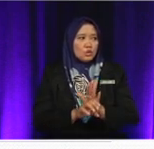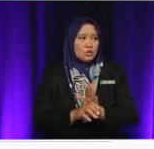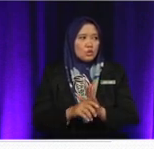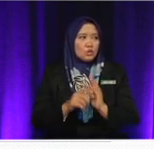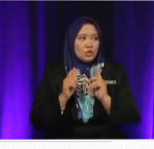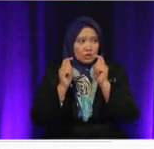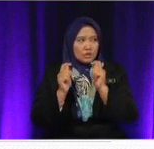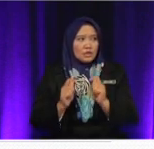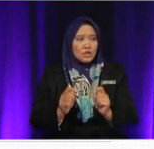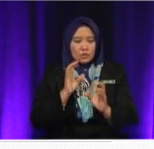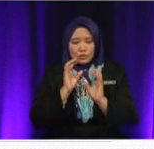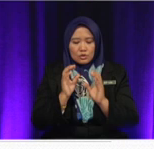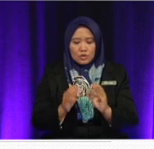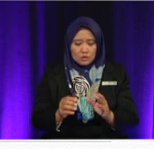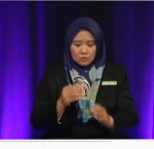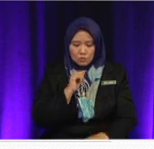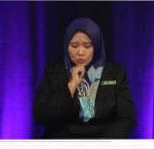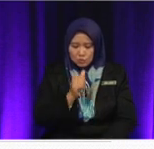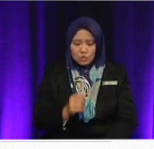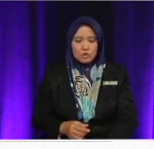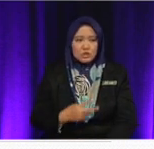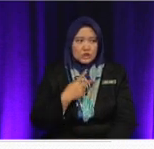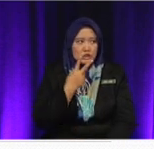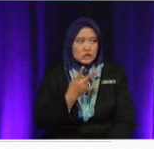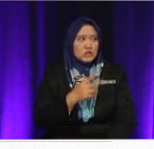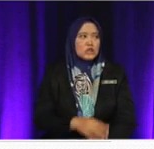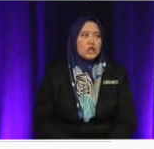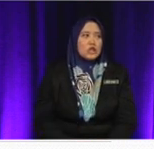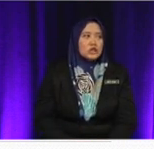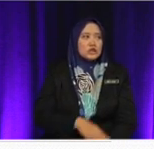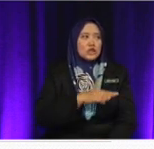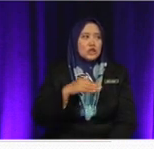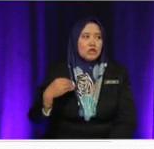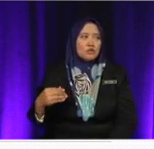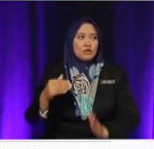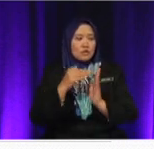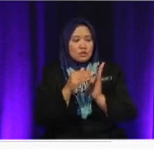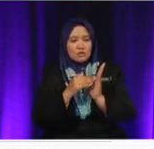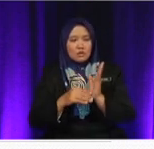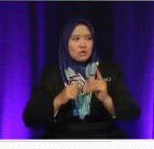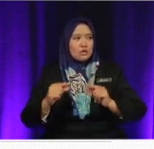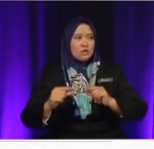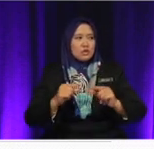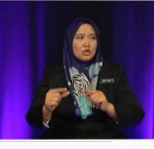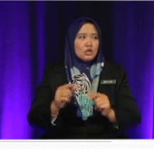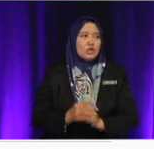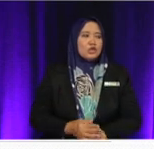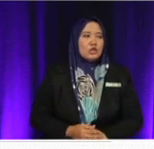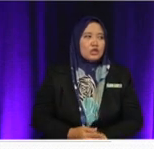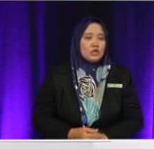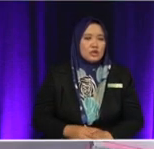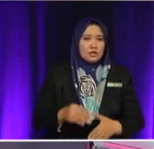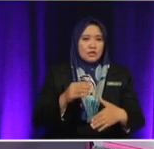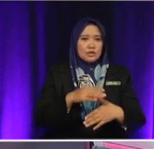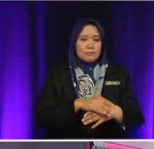dan faedah jaringan dalam perniagaan. Apakah kelemahan gaya kepemimpinan autokratik? Ingat, soalan